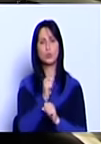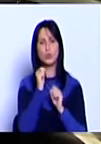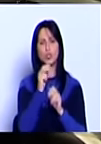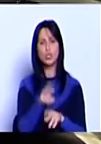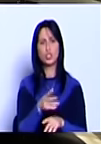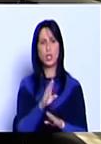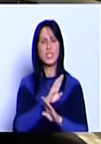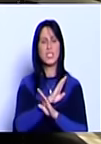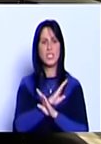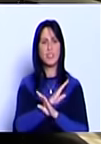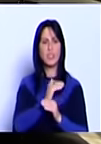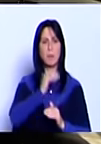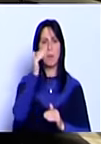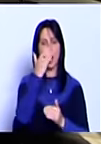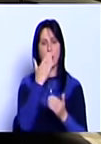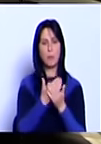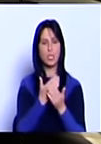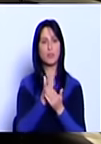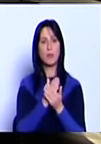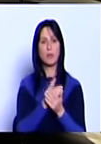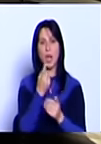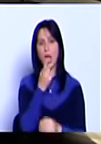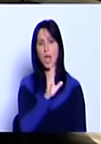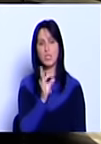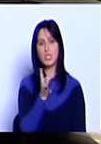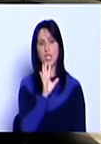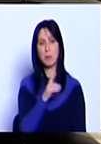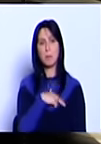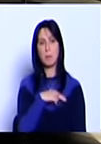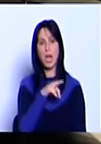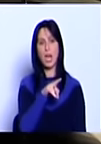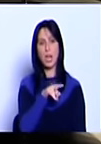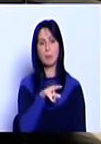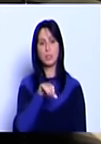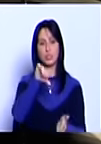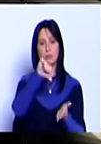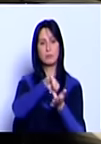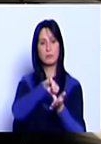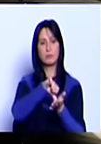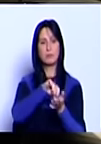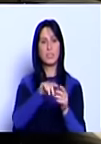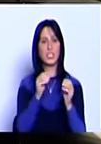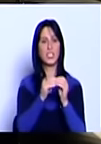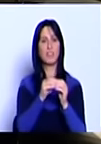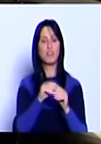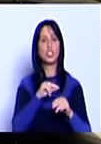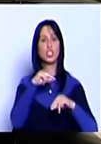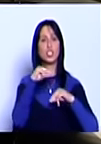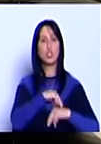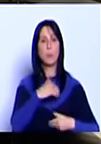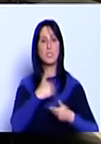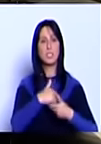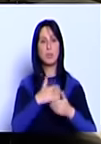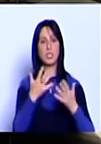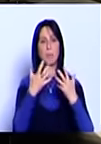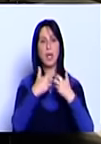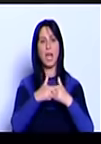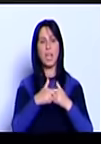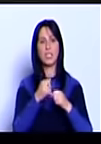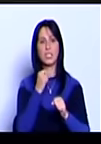მაღალია სიკვდილიანობის მაჩვენებელი, არც ერთხელ პარლამენტში არ დამდგარა, თქვათ, იგივე შრომის ინსპექტირების მექანიზმების